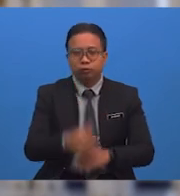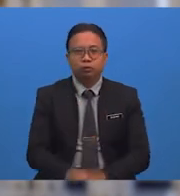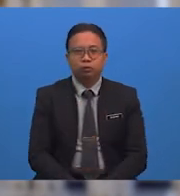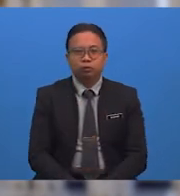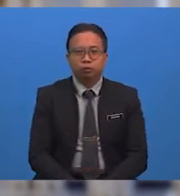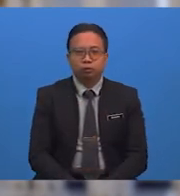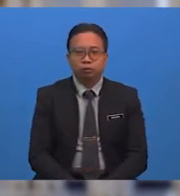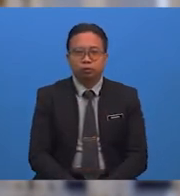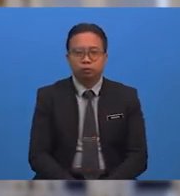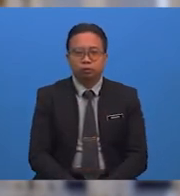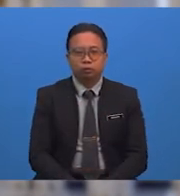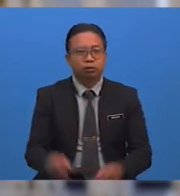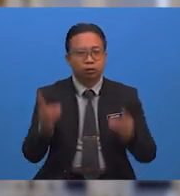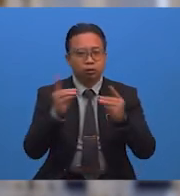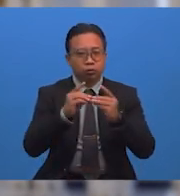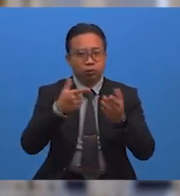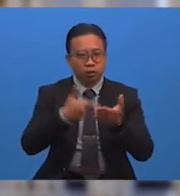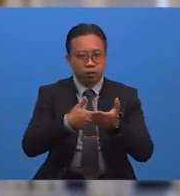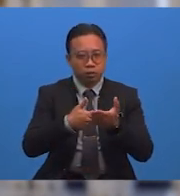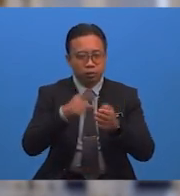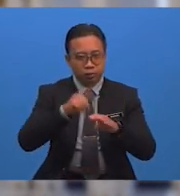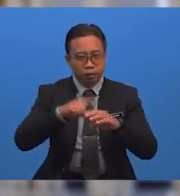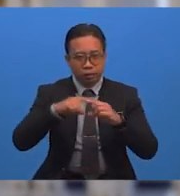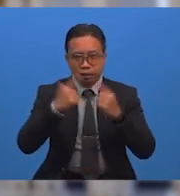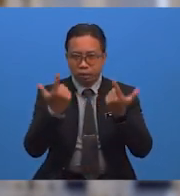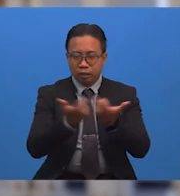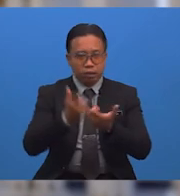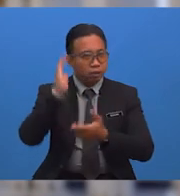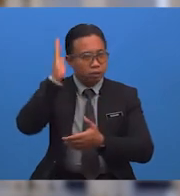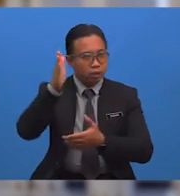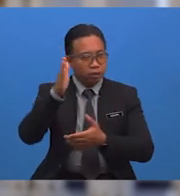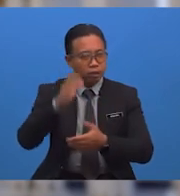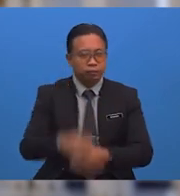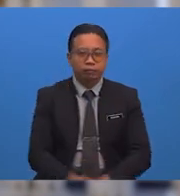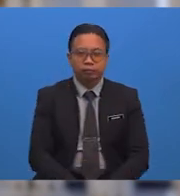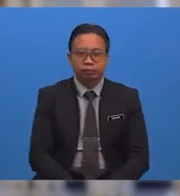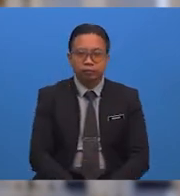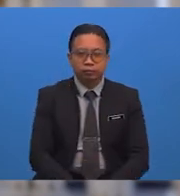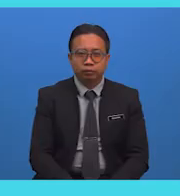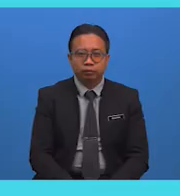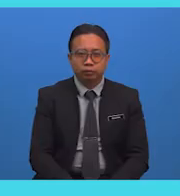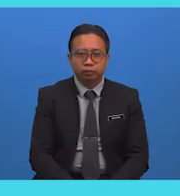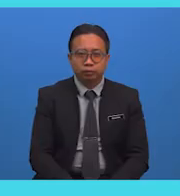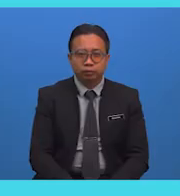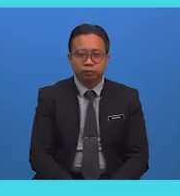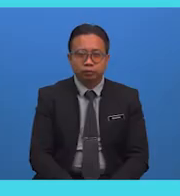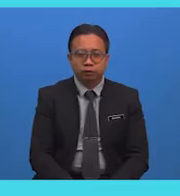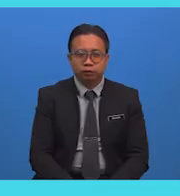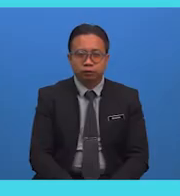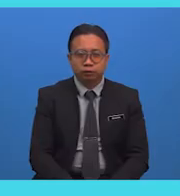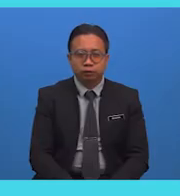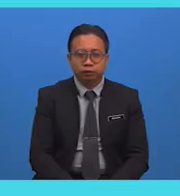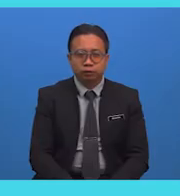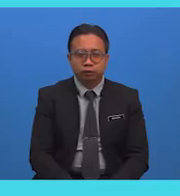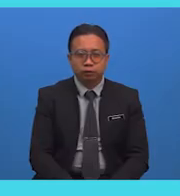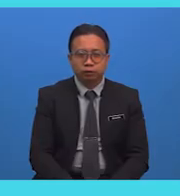istiqamah. Sehingga berjumpa lagi pada kelas yang akan datang. Wa ilal liqa, wabillahi